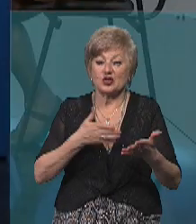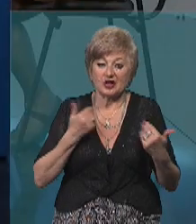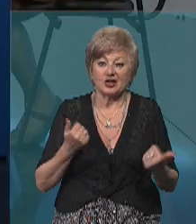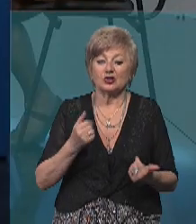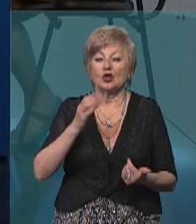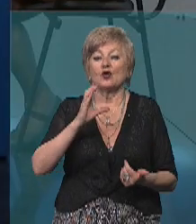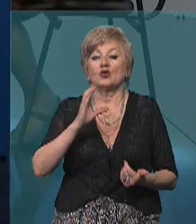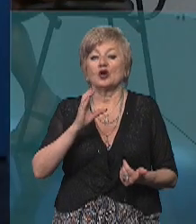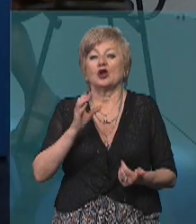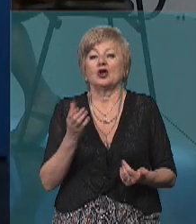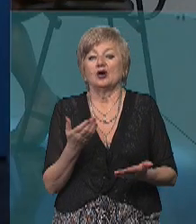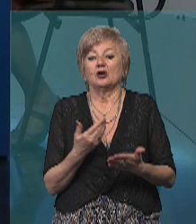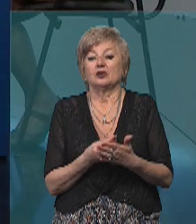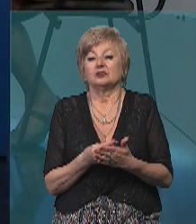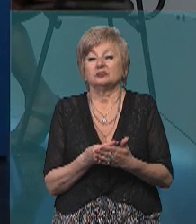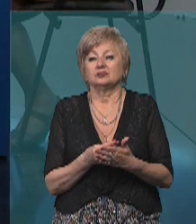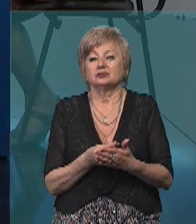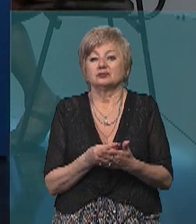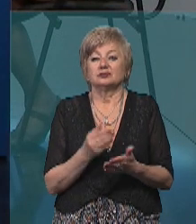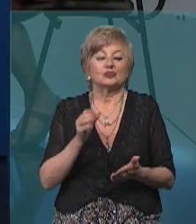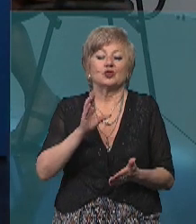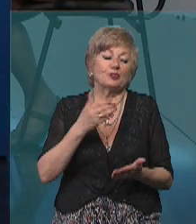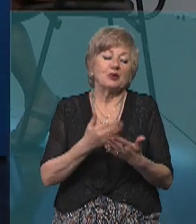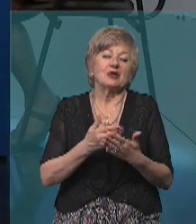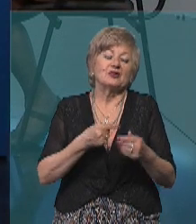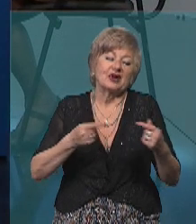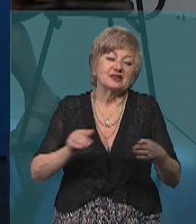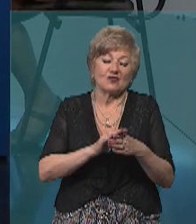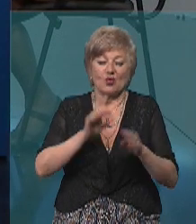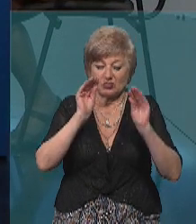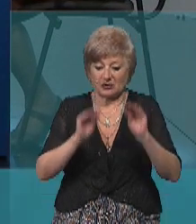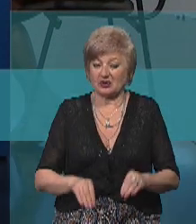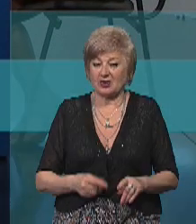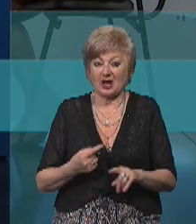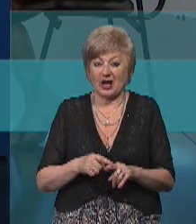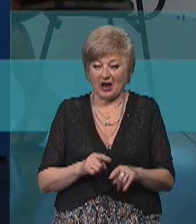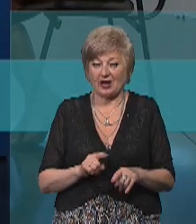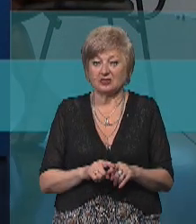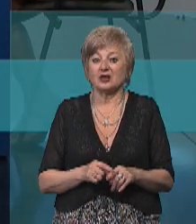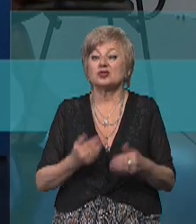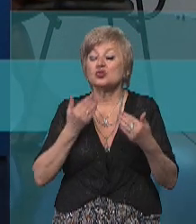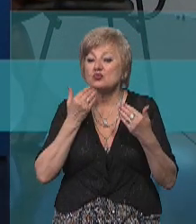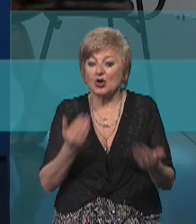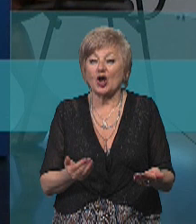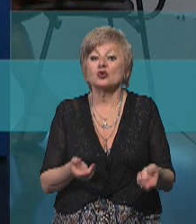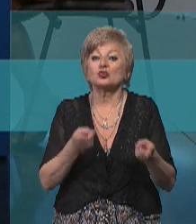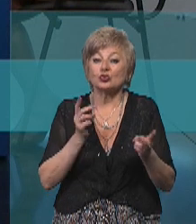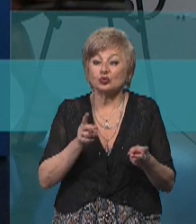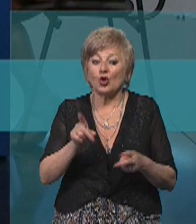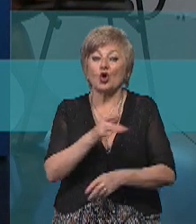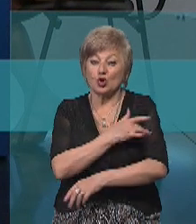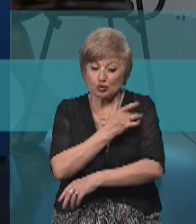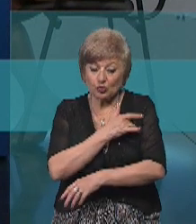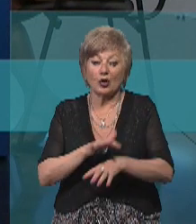Сумах, ставили там від «Слуги народу» Чикатіло. Ну, всі розуміють, що це маніяк, але питають, коли, від якої він партії, «Слуга